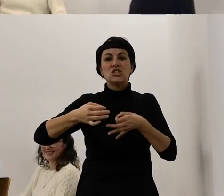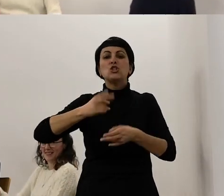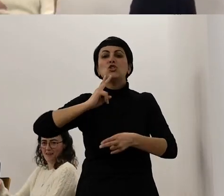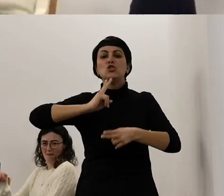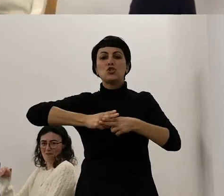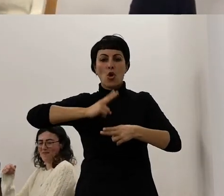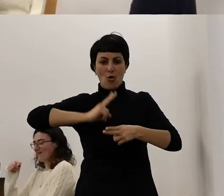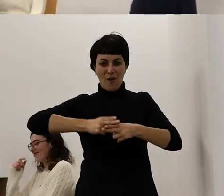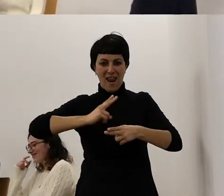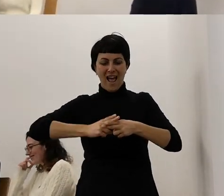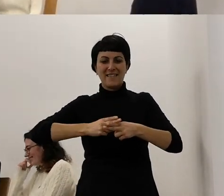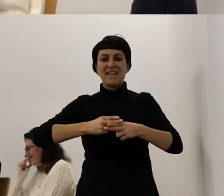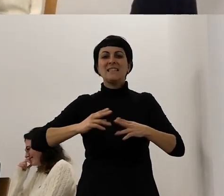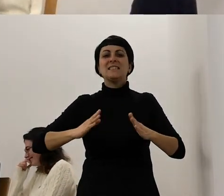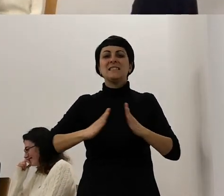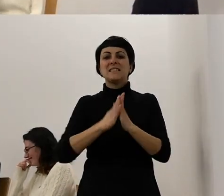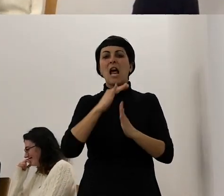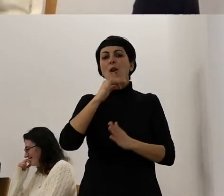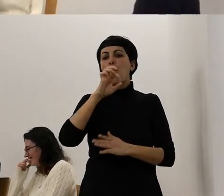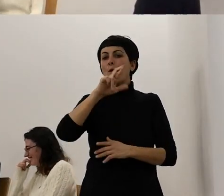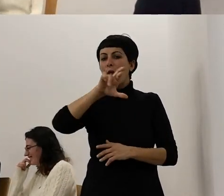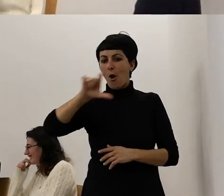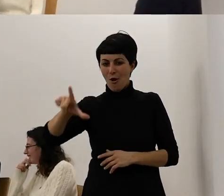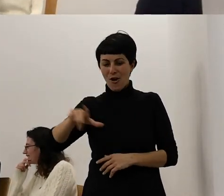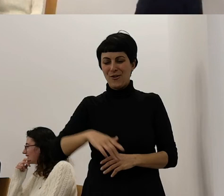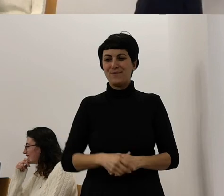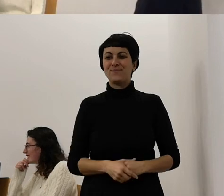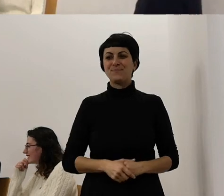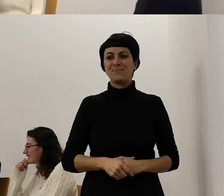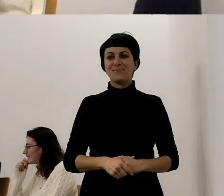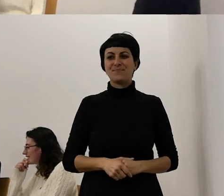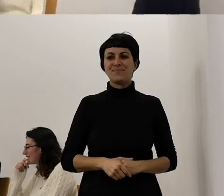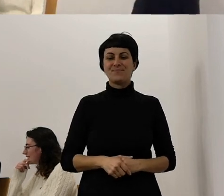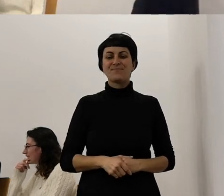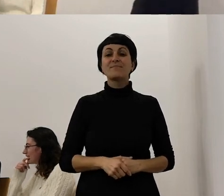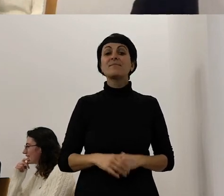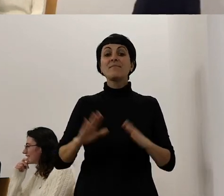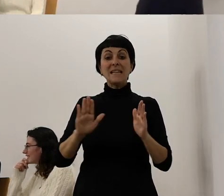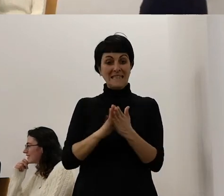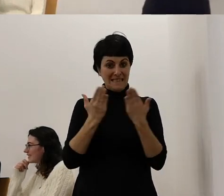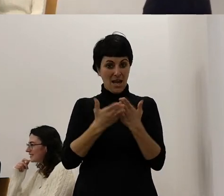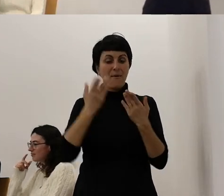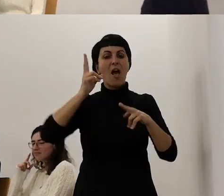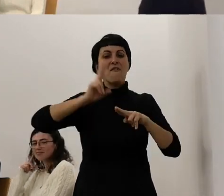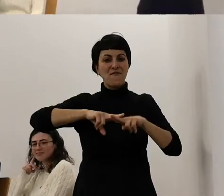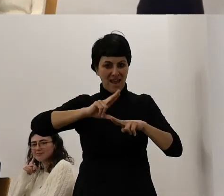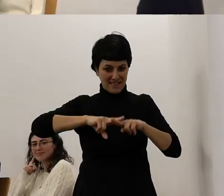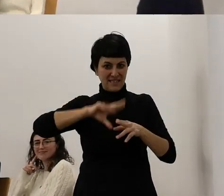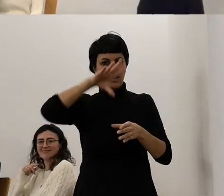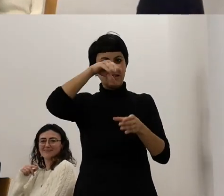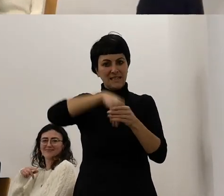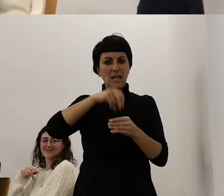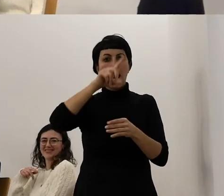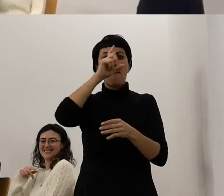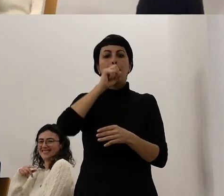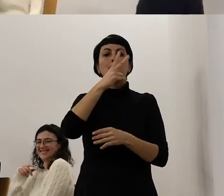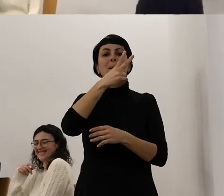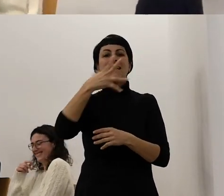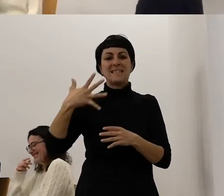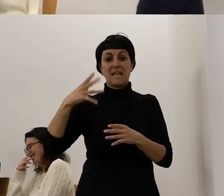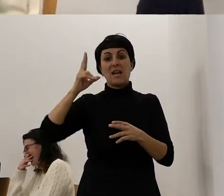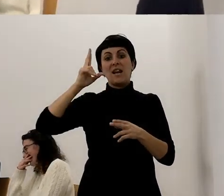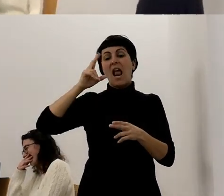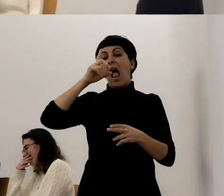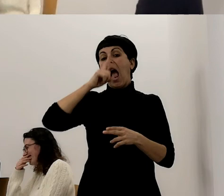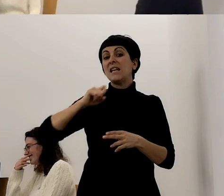xocolata de Sant Joan Oriol, us ho repartiré, el llibre de les festes, que recull els 25 anys de les